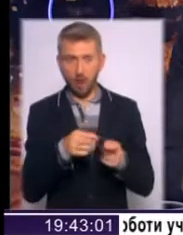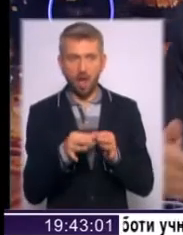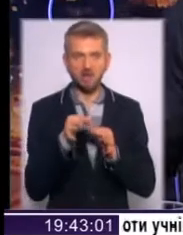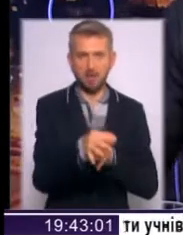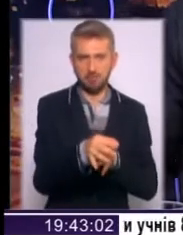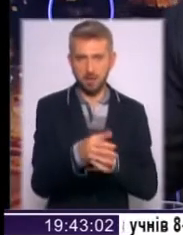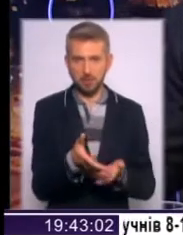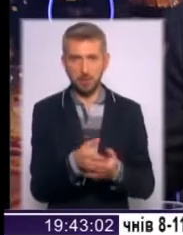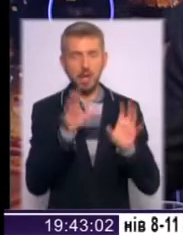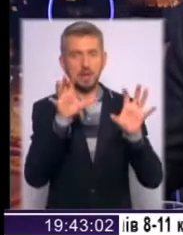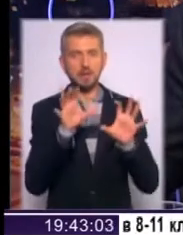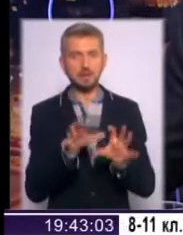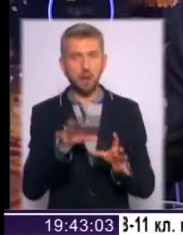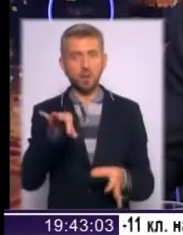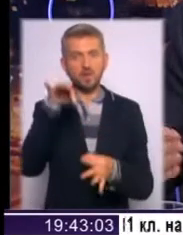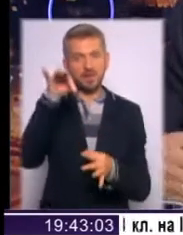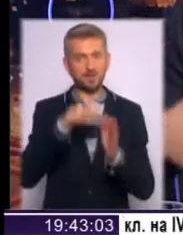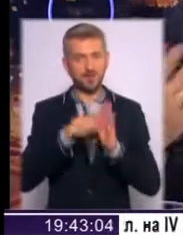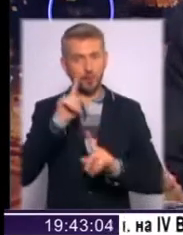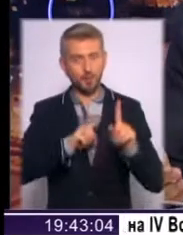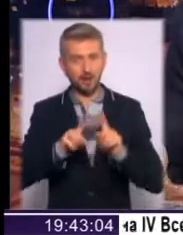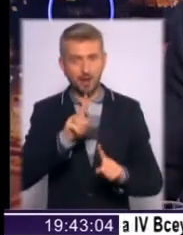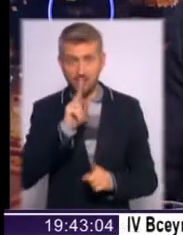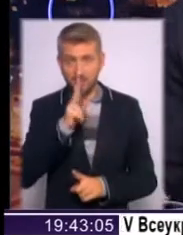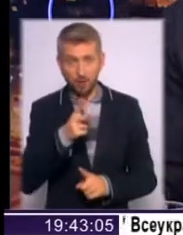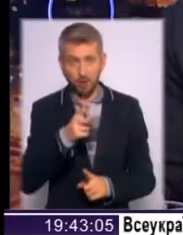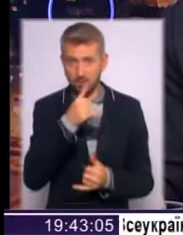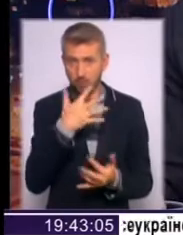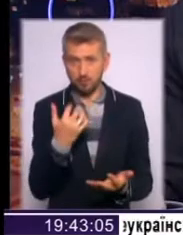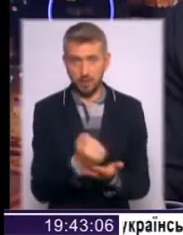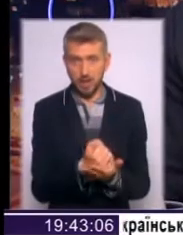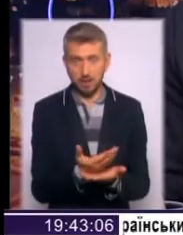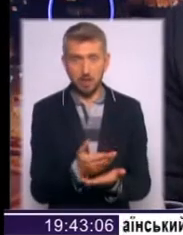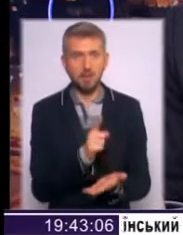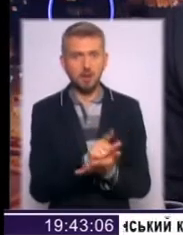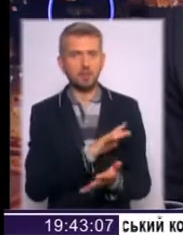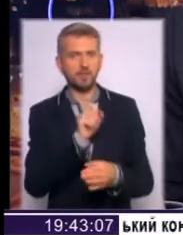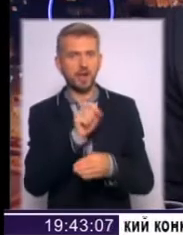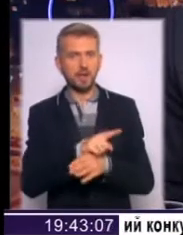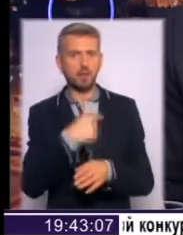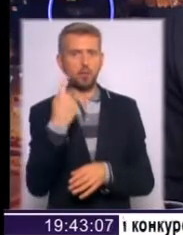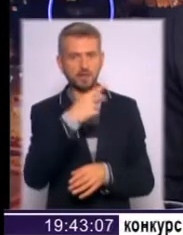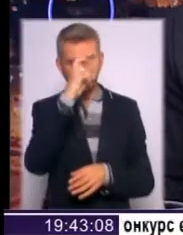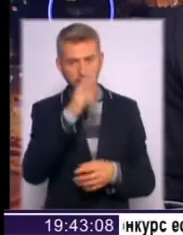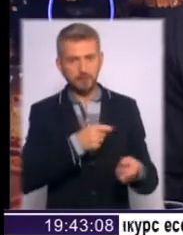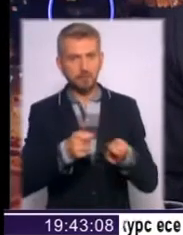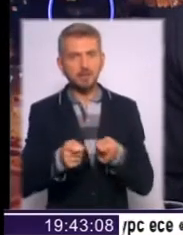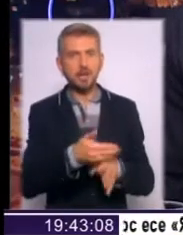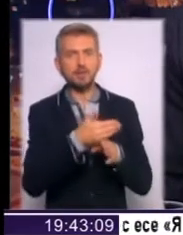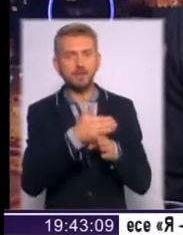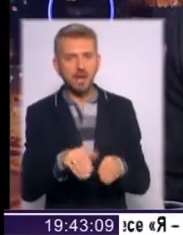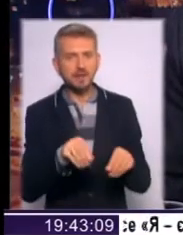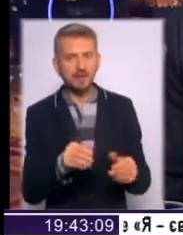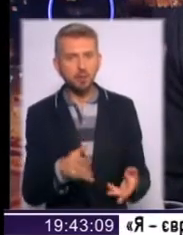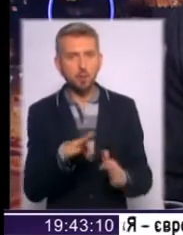пунктів. Закон завис в Верховній Раді вже другий рік, його не можуть прийняти. То тоді має бути вказівка обласним державним адміністраціям виділяти